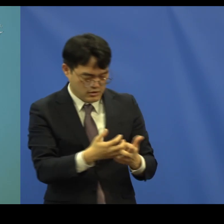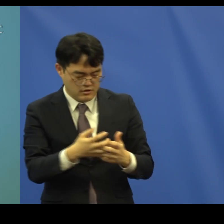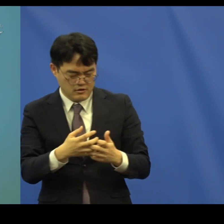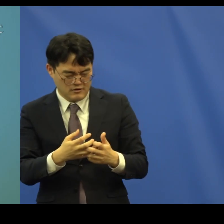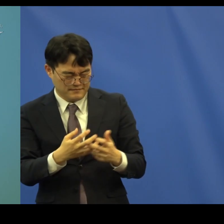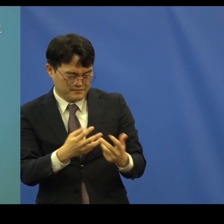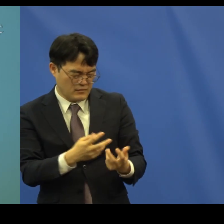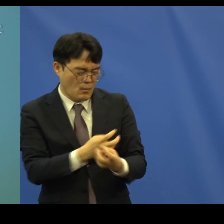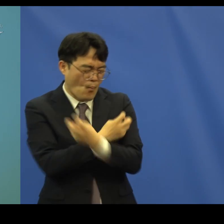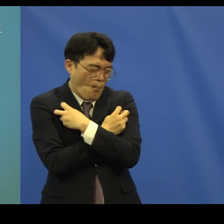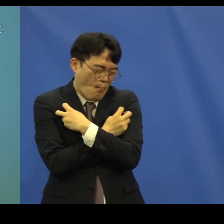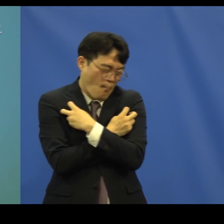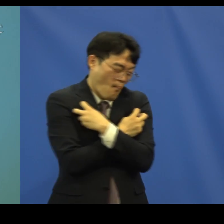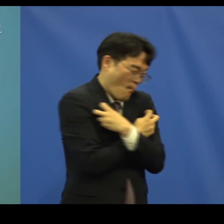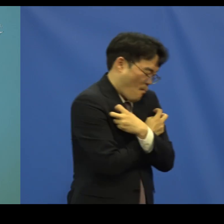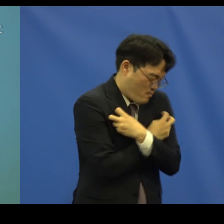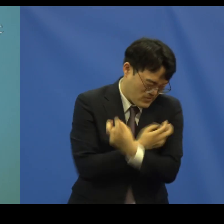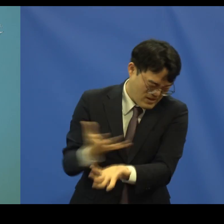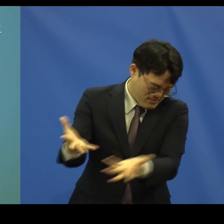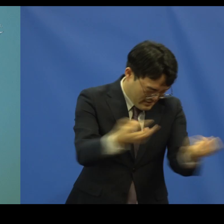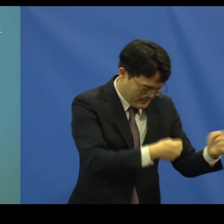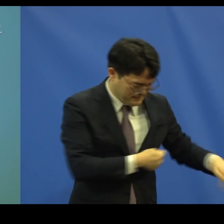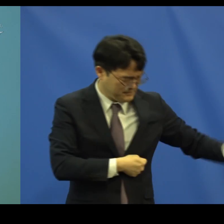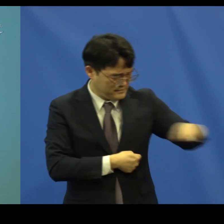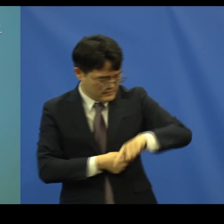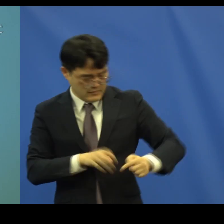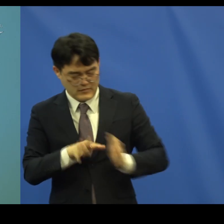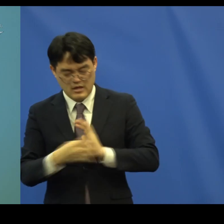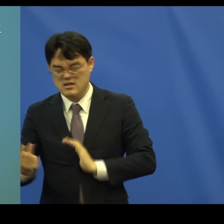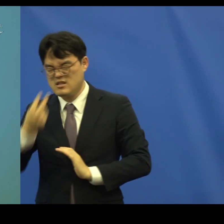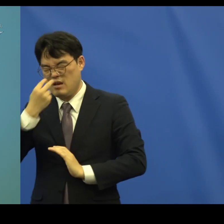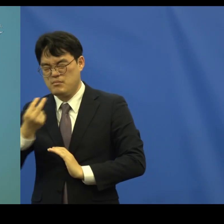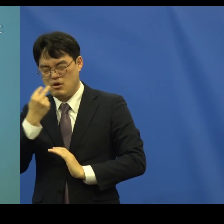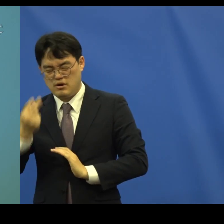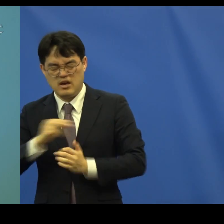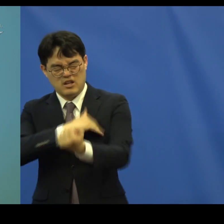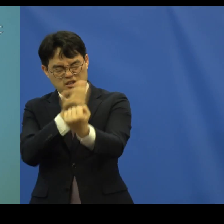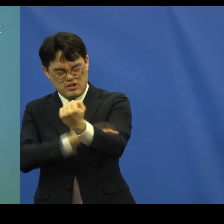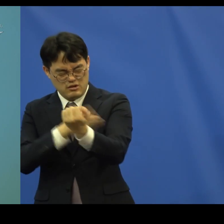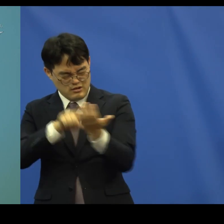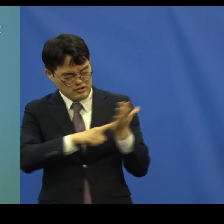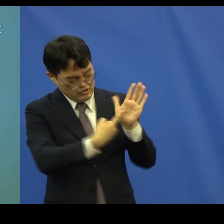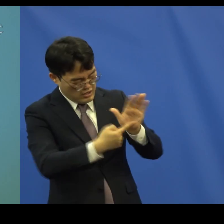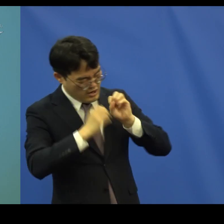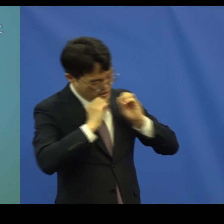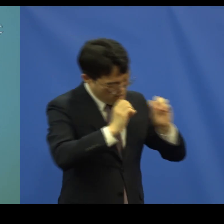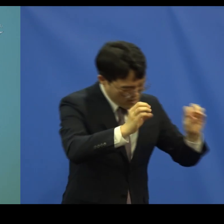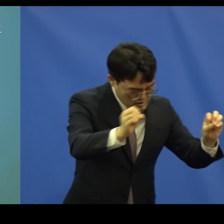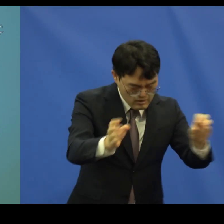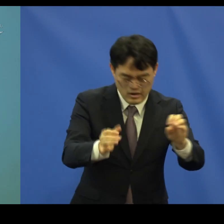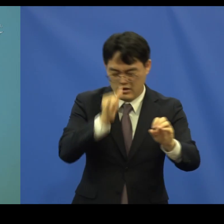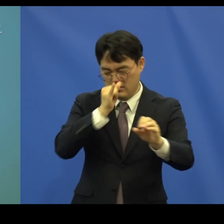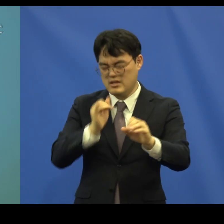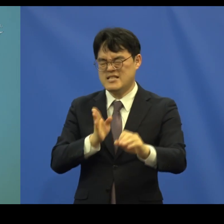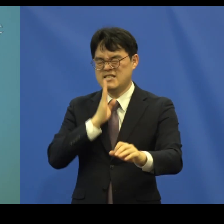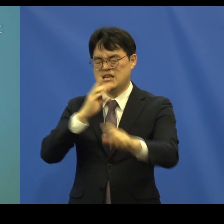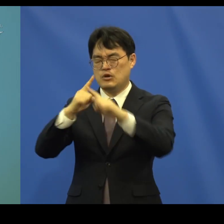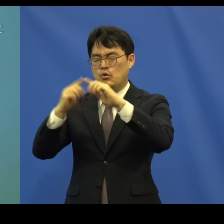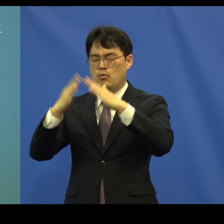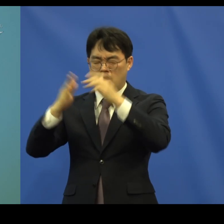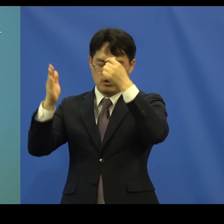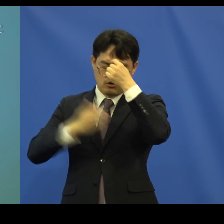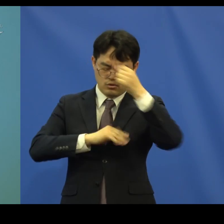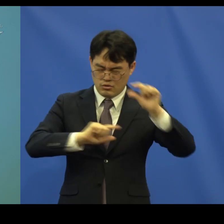에스겔의 꼴짝이 같은 이 세상의 한가운데서 생명의 능력을 드러내는 진정한 교회 공동체의 일원으로